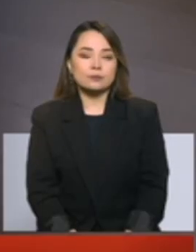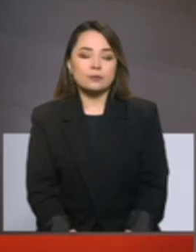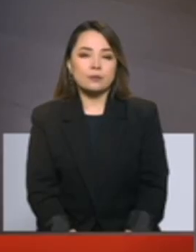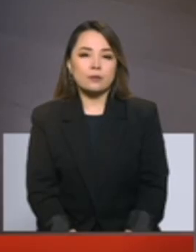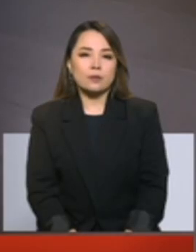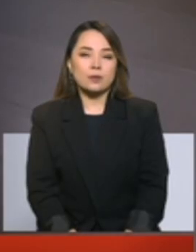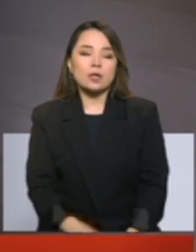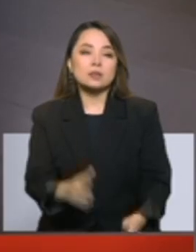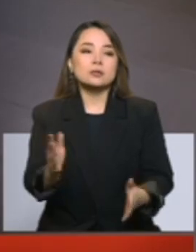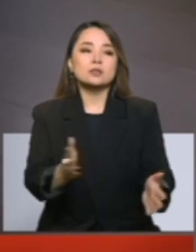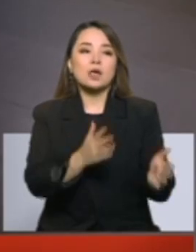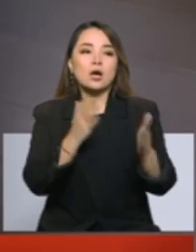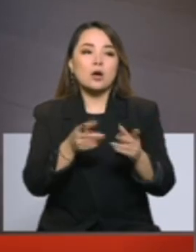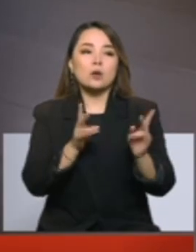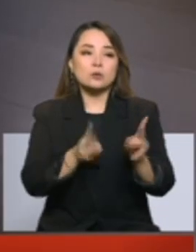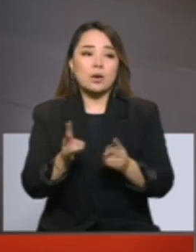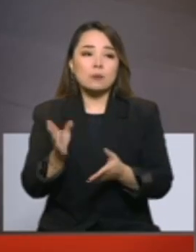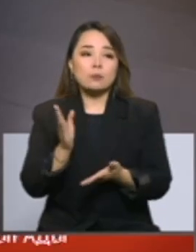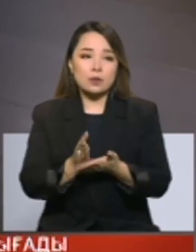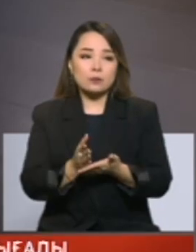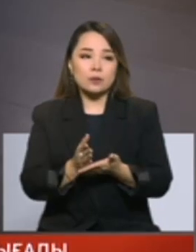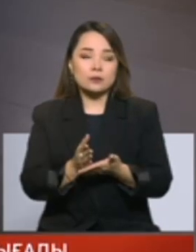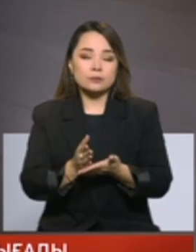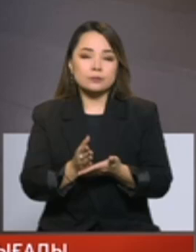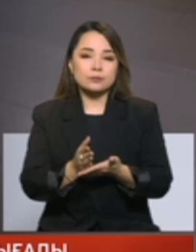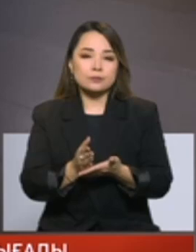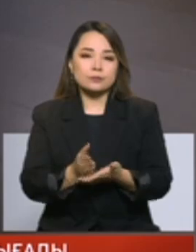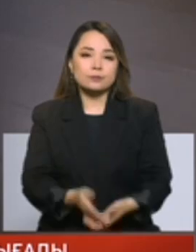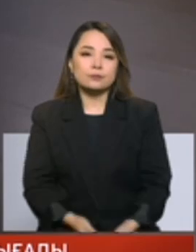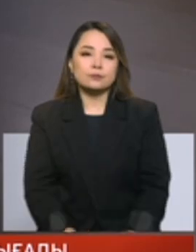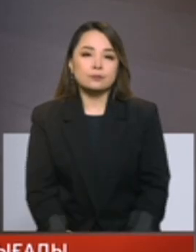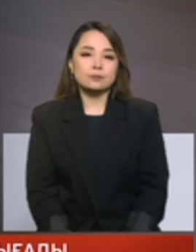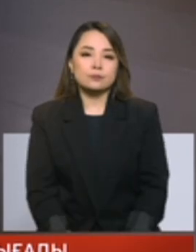Индира, ал дауылдан зардап шеккендер бар ма?